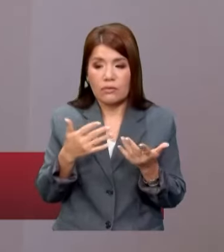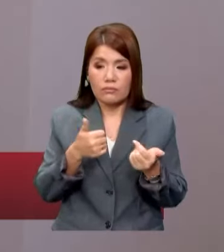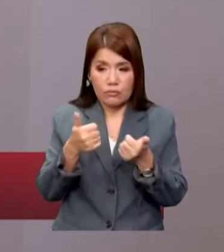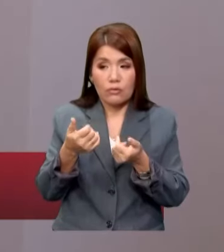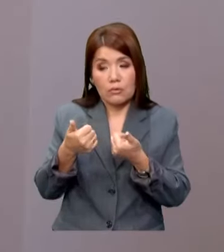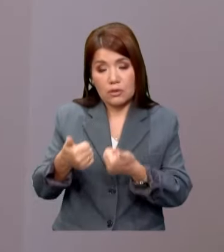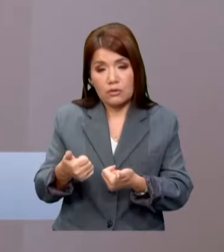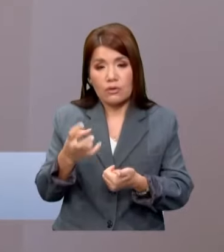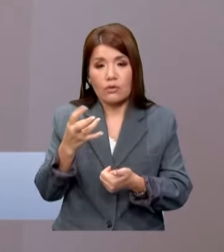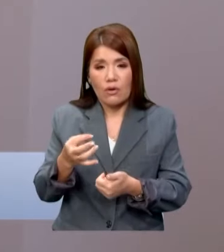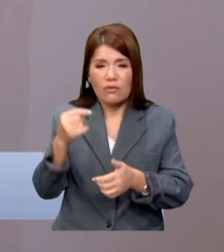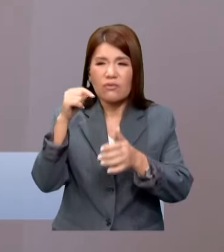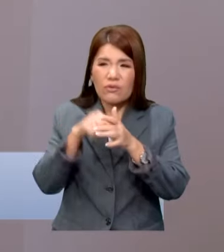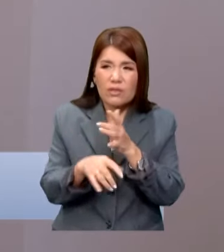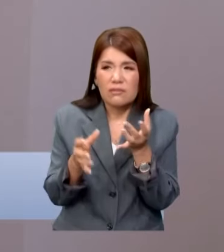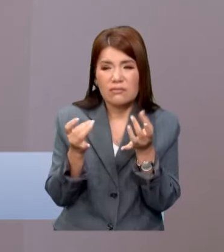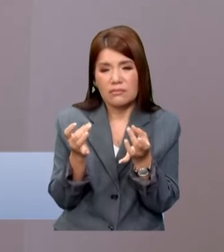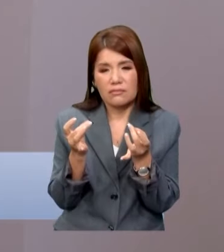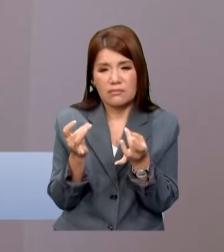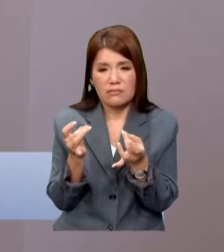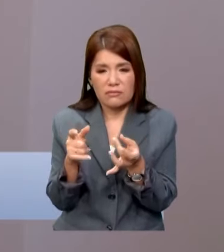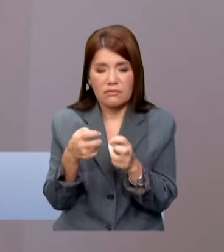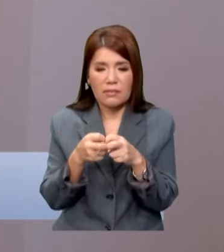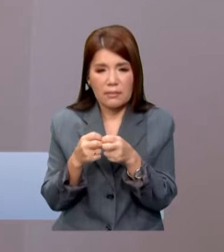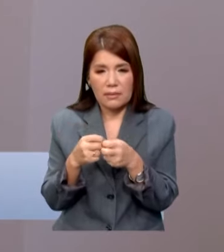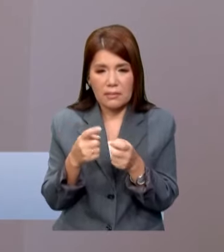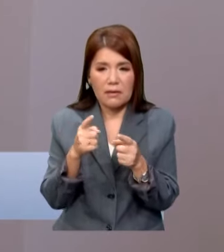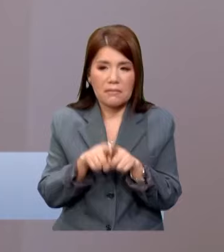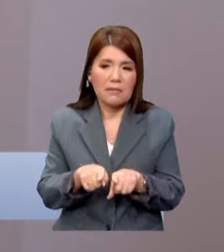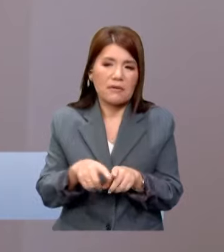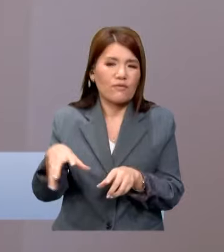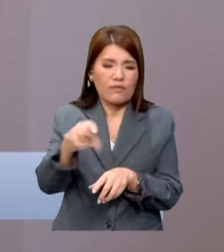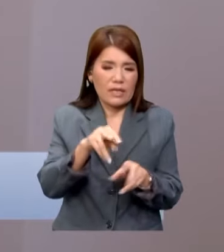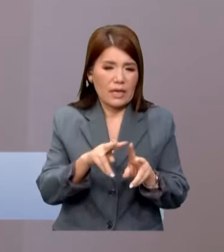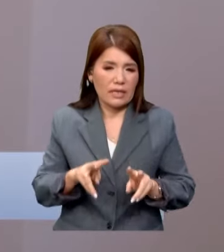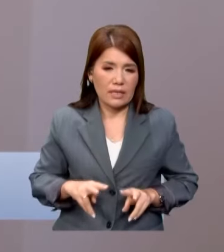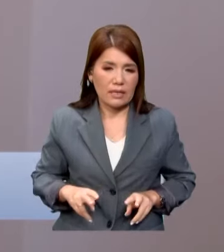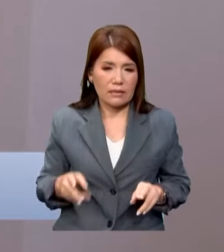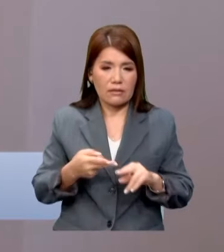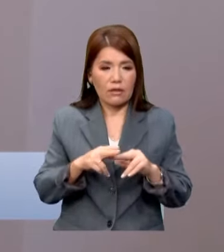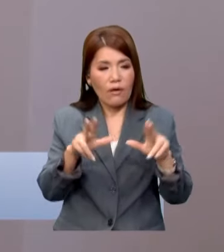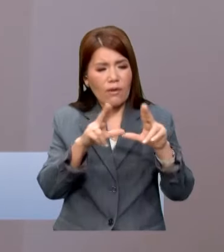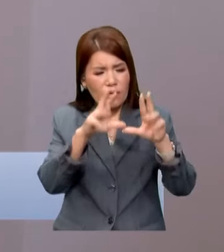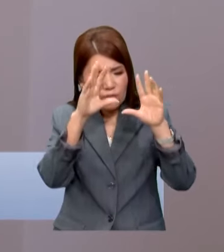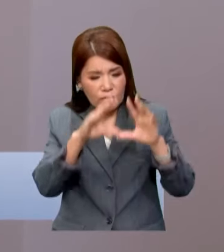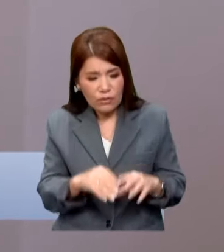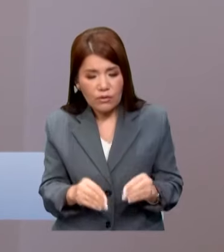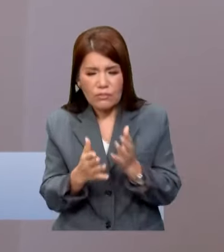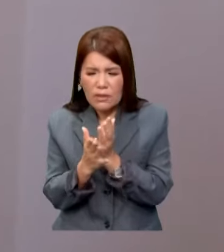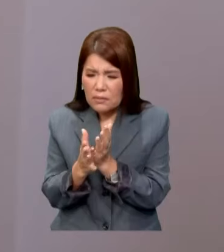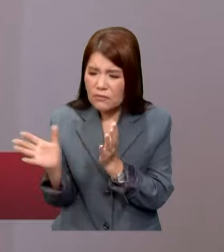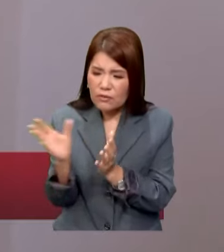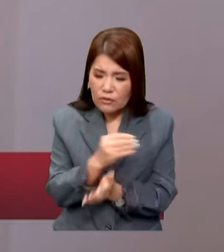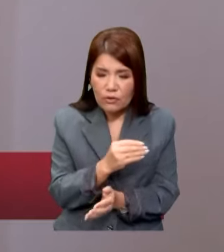дома. Ну, конечно же, вот плесень везде. Проблема везде, только одна плесень. Я переживаю также и за мебель, за вот всю